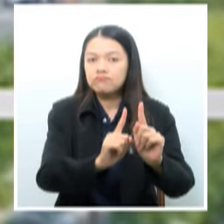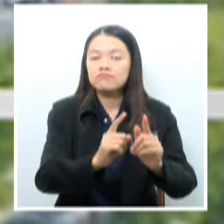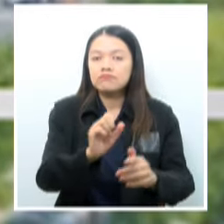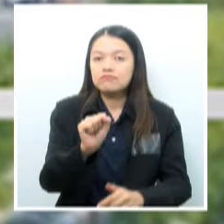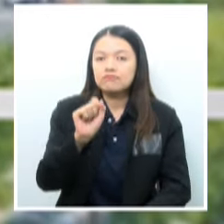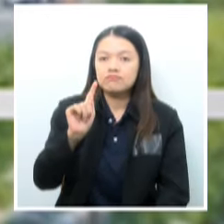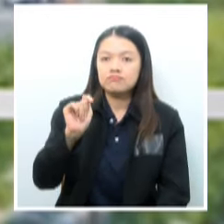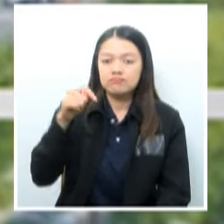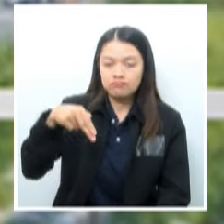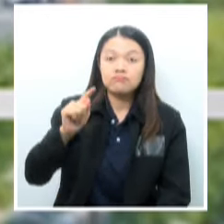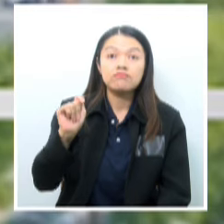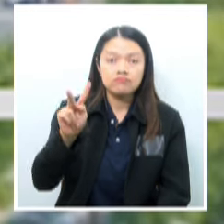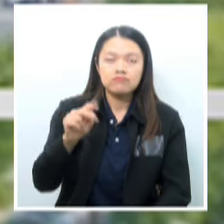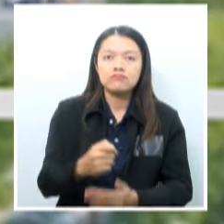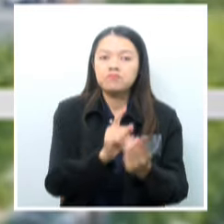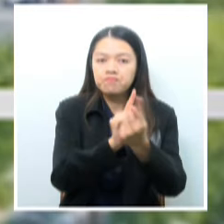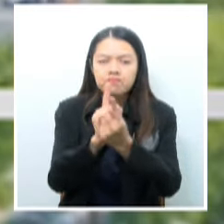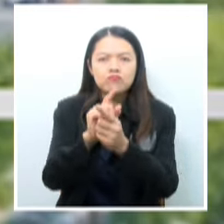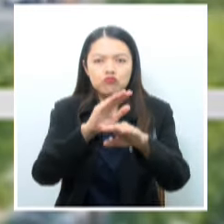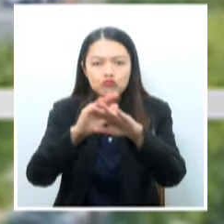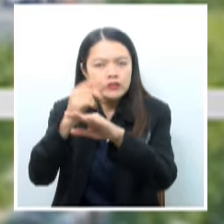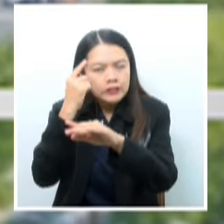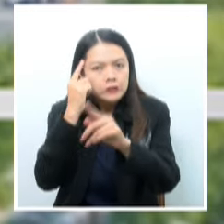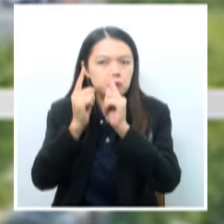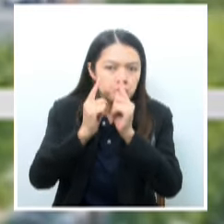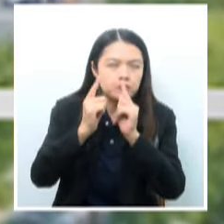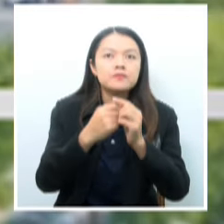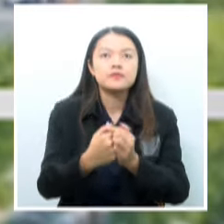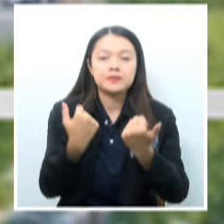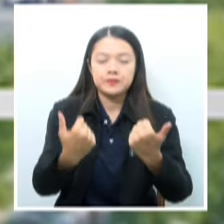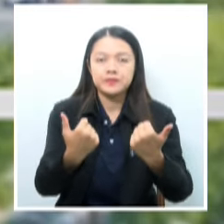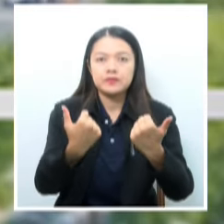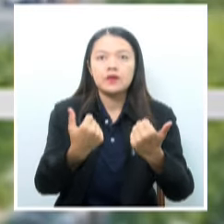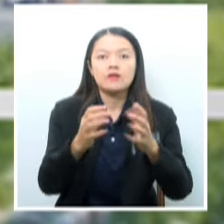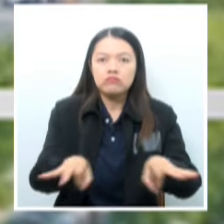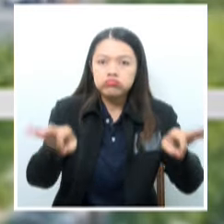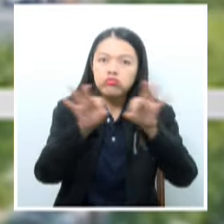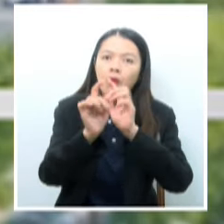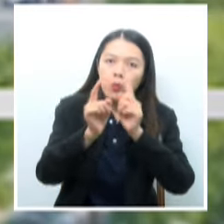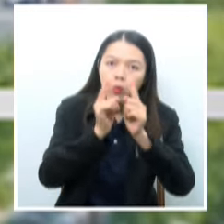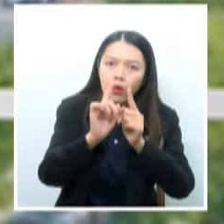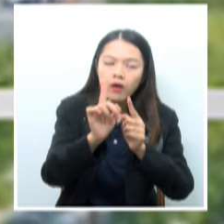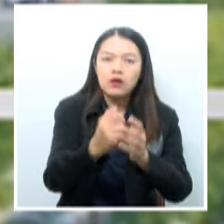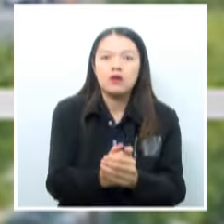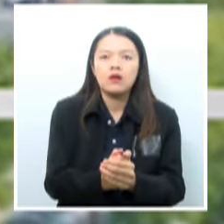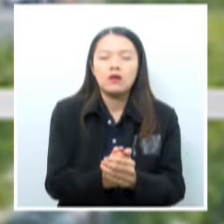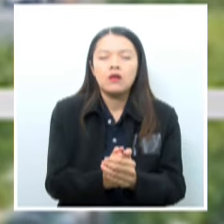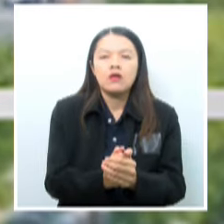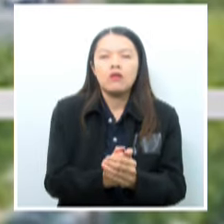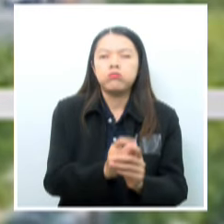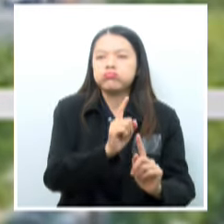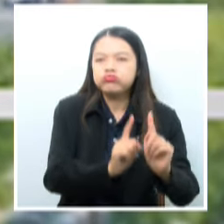วันนี้เรามาพบกันนะคะในช่วงชวนคิดชวนคุยนะคะซึ่งในวันนี้นะคะประเด็นที่เราจะพูดคุยกันค่ะเป็นเรื่องลดภาระการ